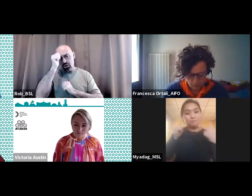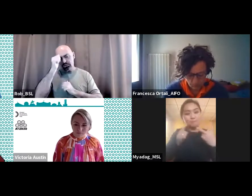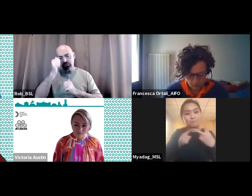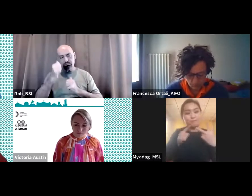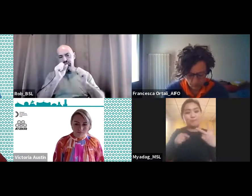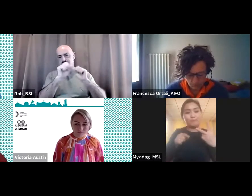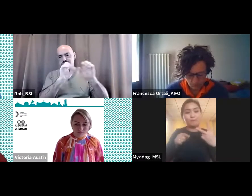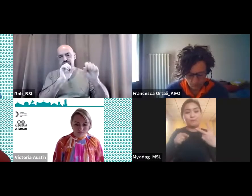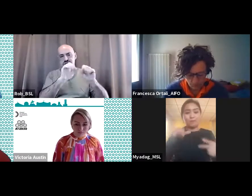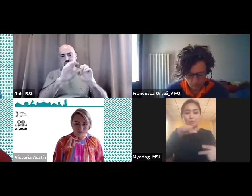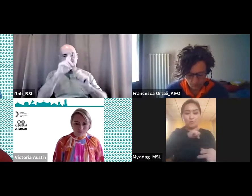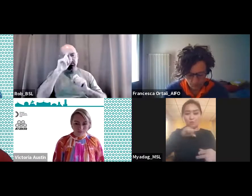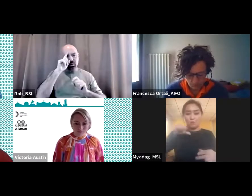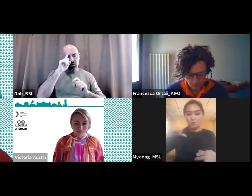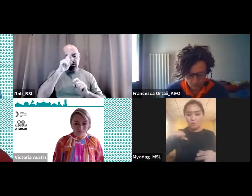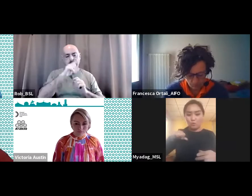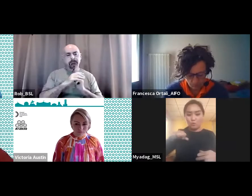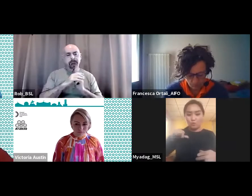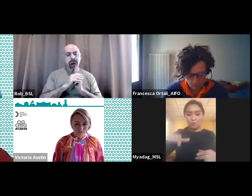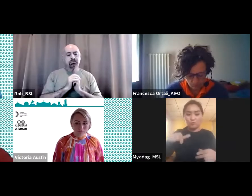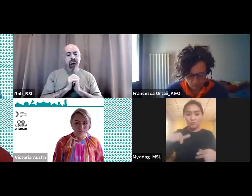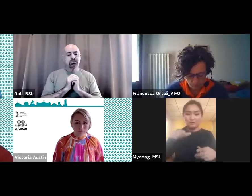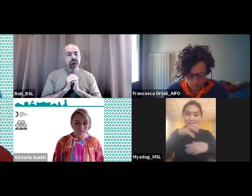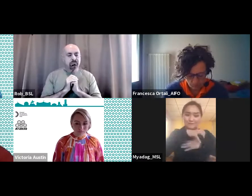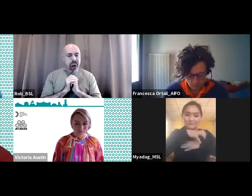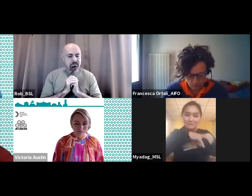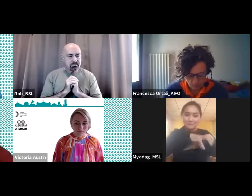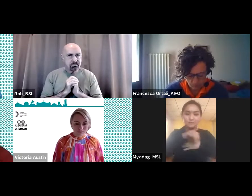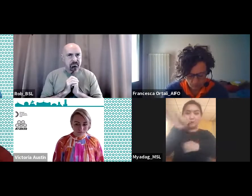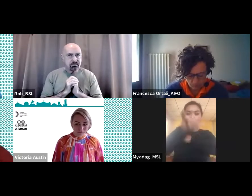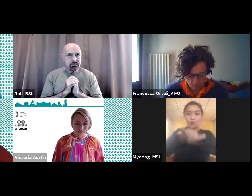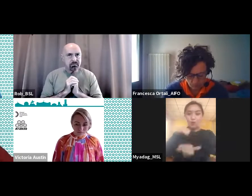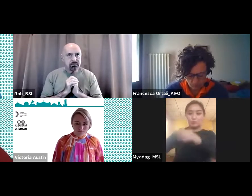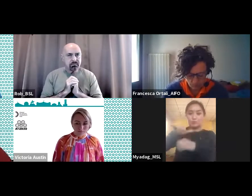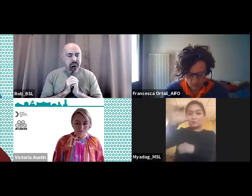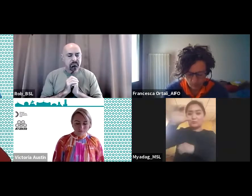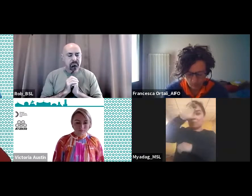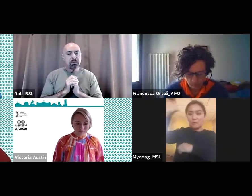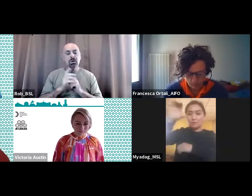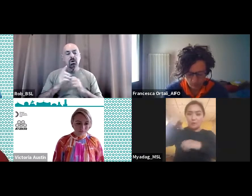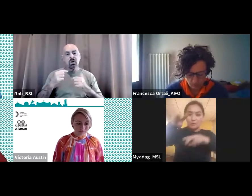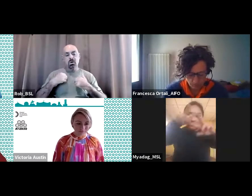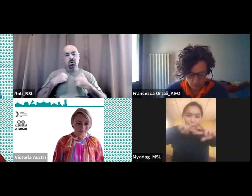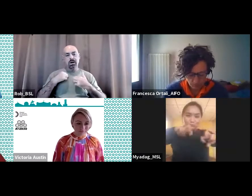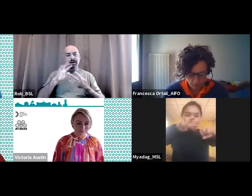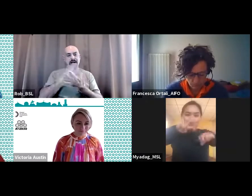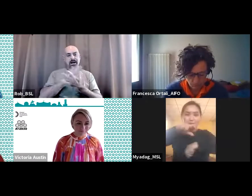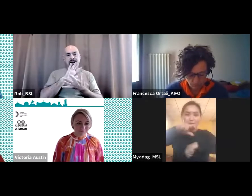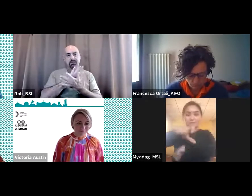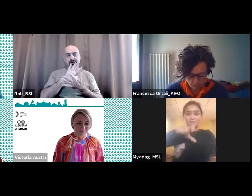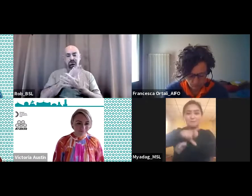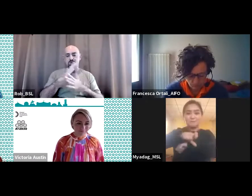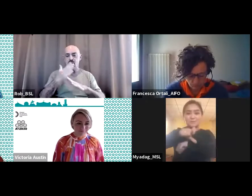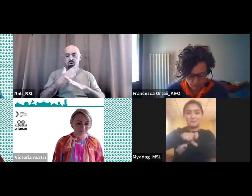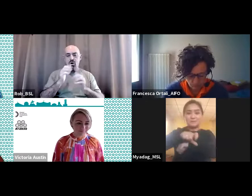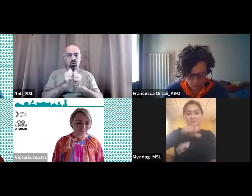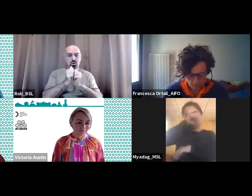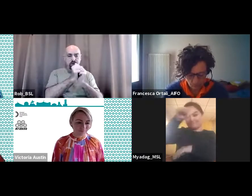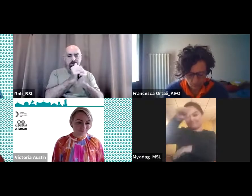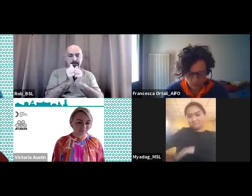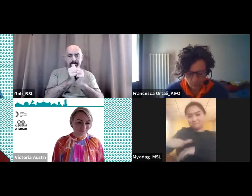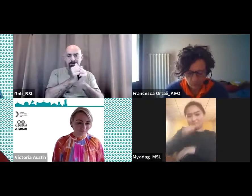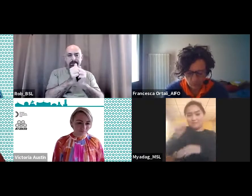энэ салбартаа туршлага мэдээлэлтэй олон улсын байгууллагын судлаач мэргэжлээс туршлага мэдээллийн хөрвүүлүүлэнгээ хамтран ажиллах юм